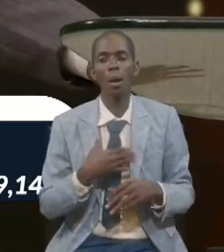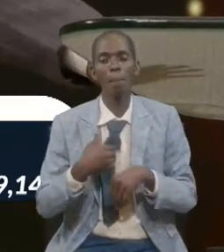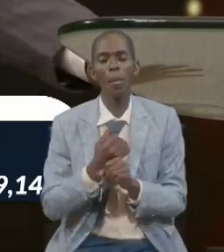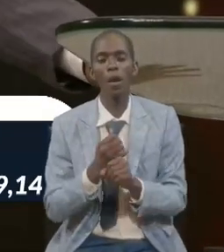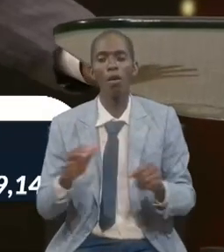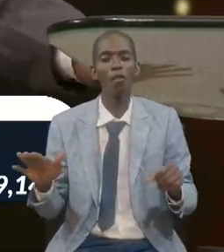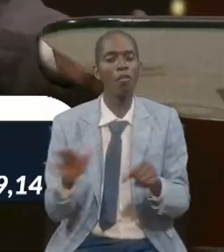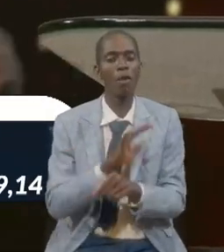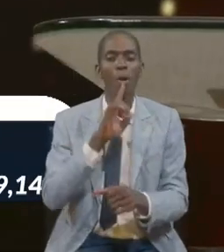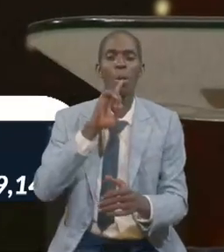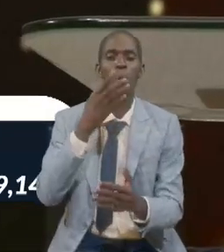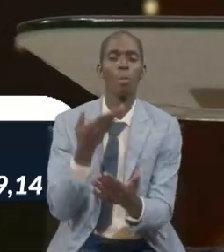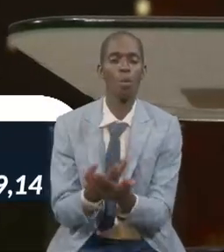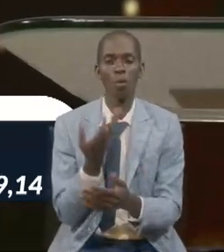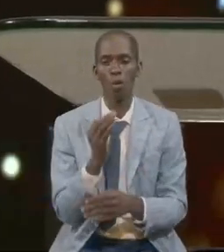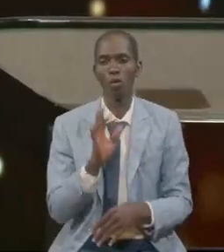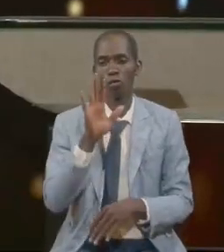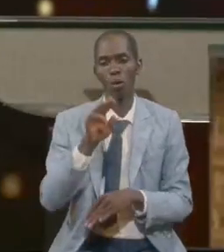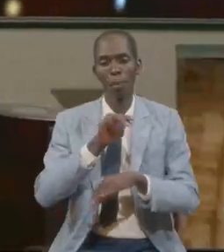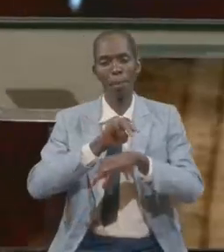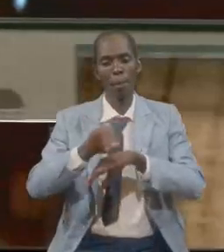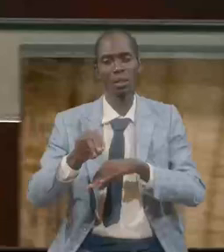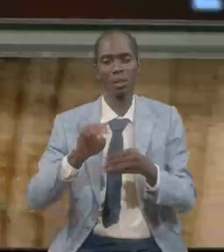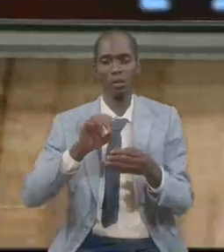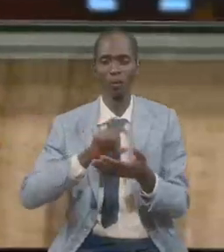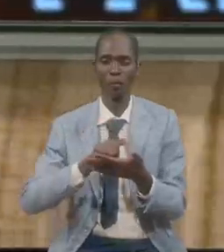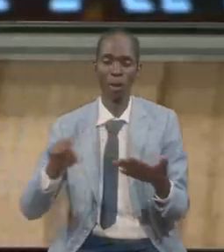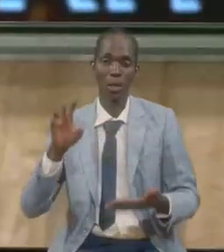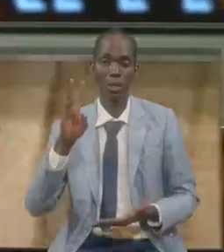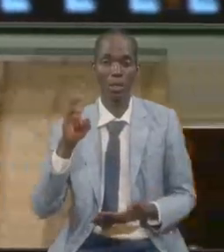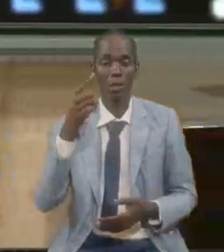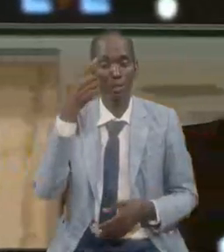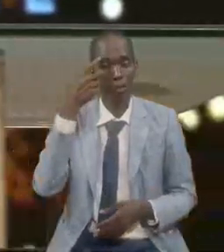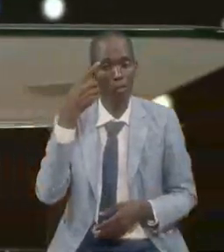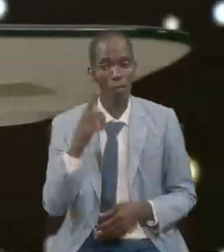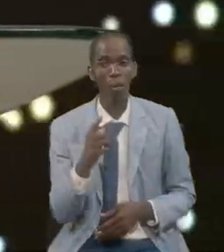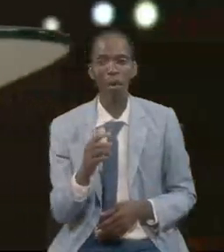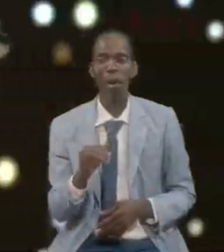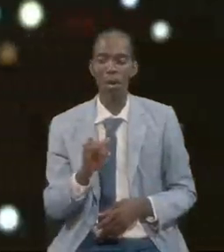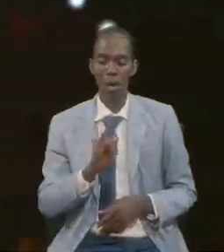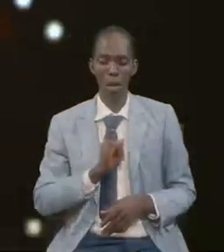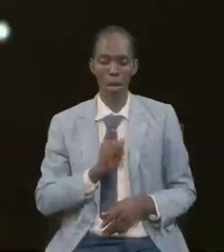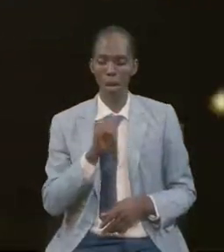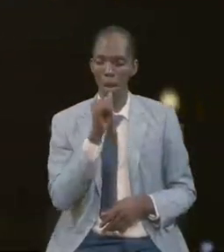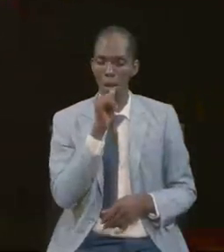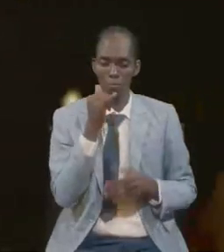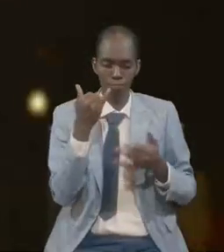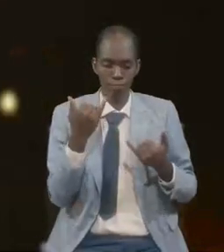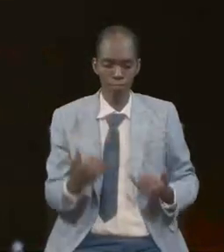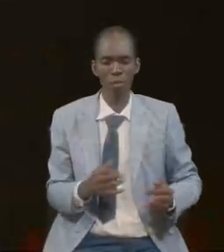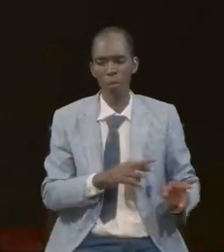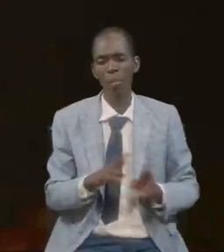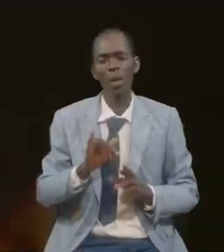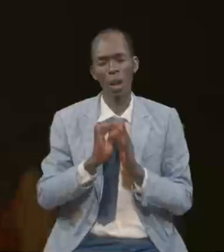ton ministère. Verset 6. Car pour moi, je sais